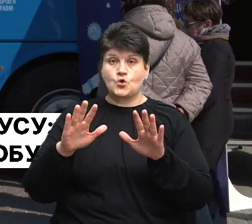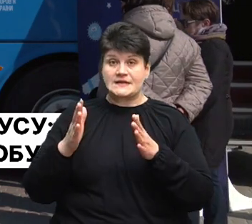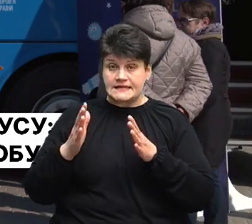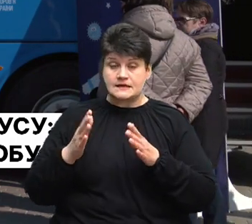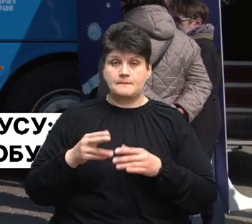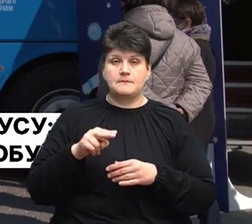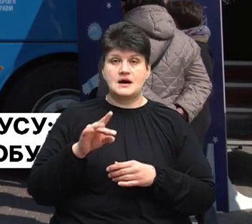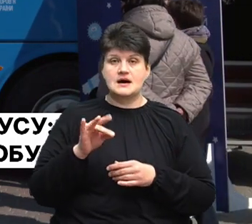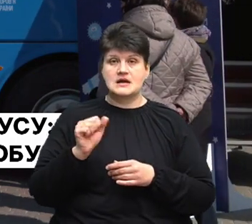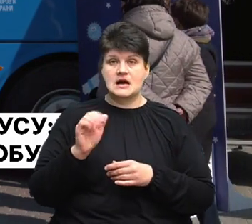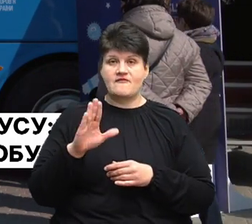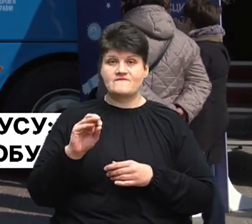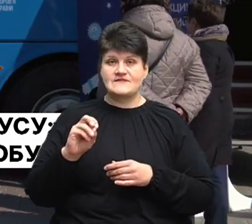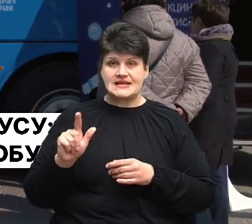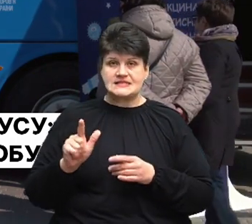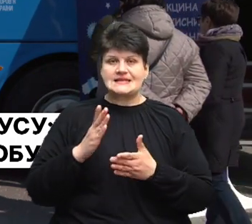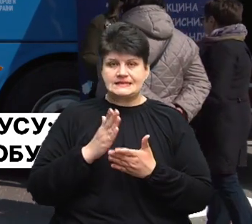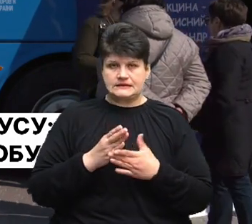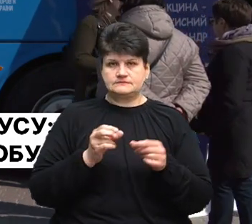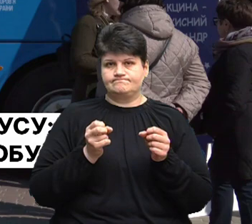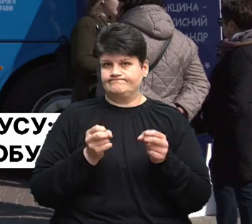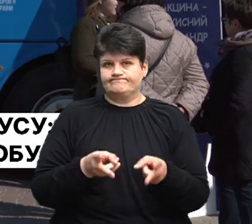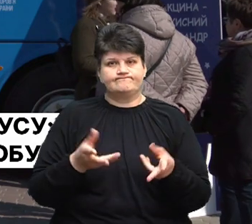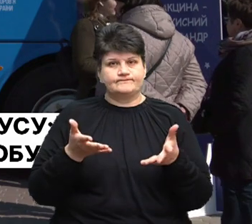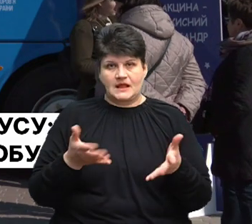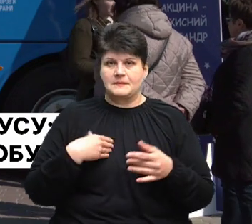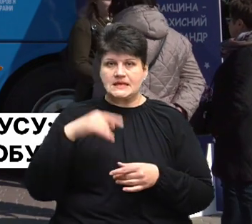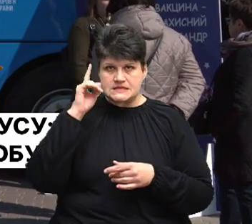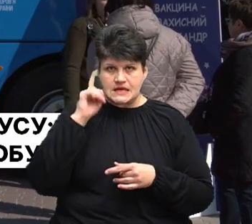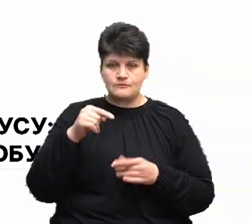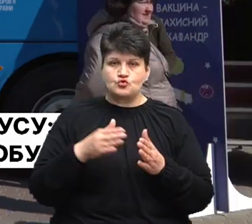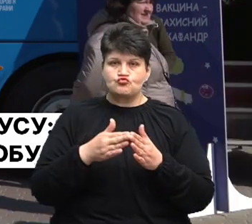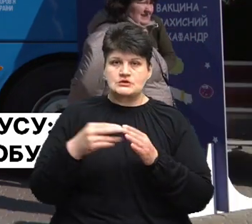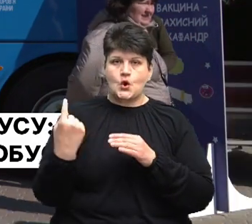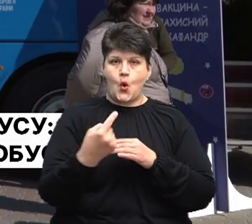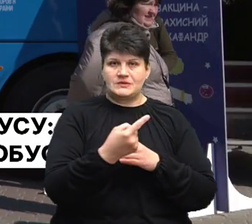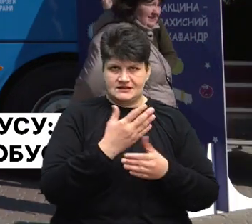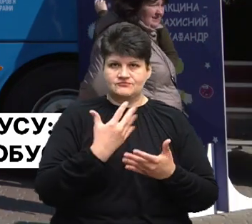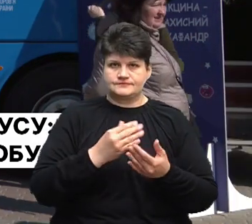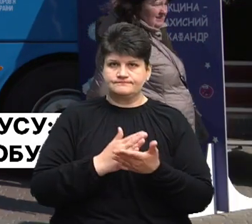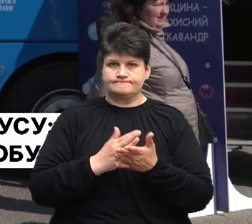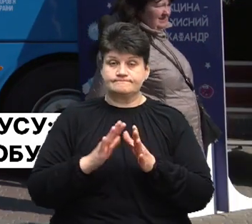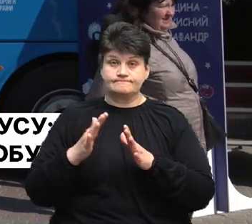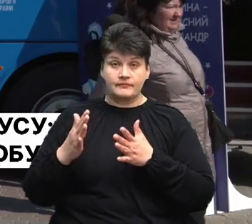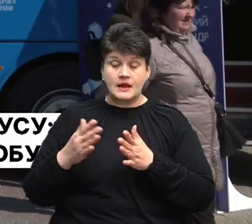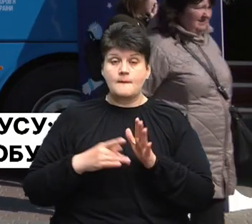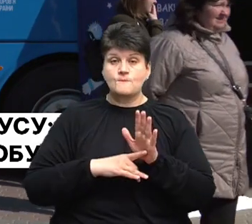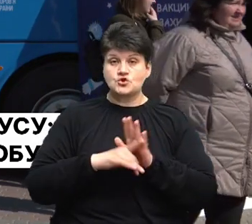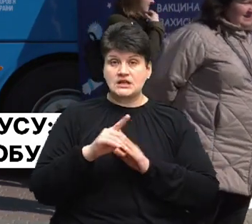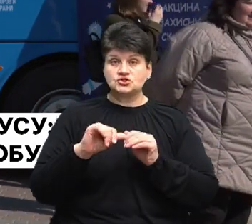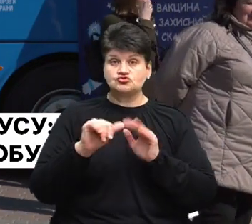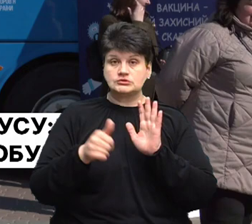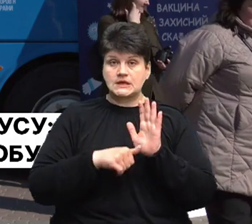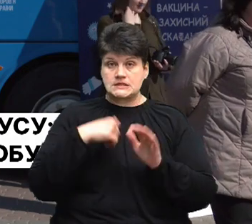правець є небезпекою. Ми знаємо, що вже в сусідніх областях реєструються випадки. Починаючи з 16